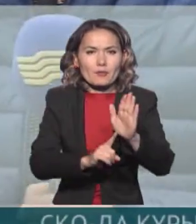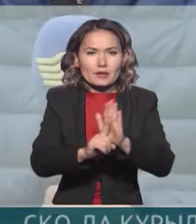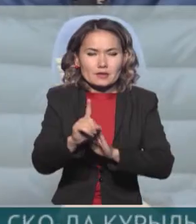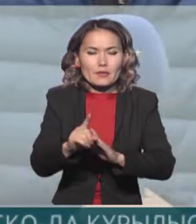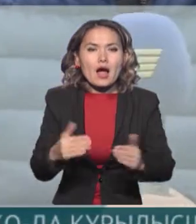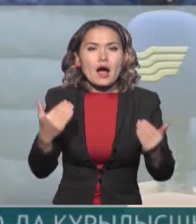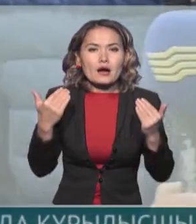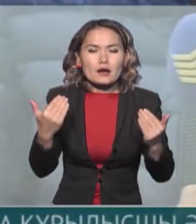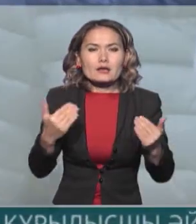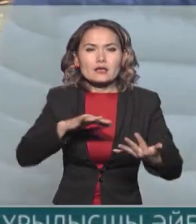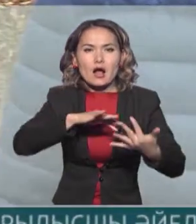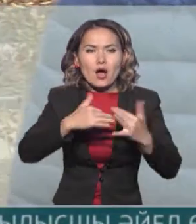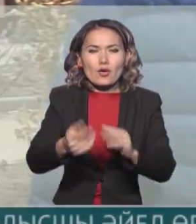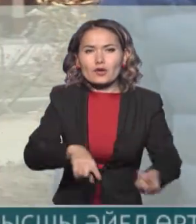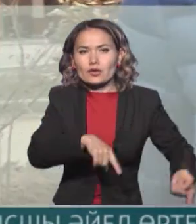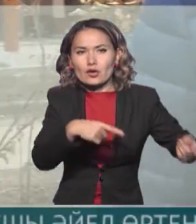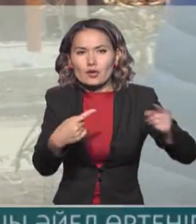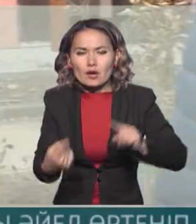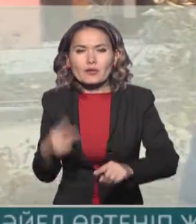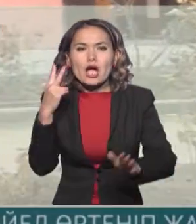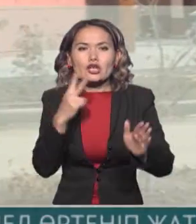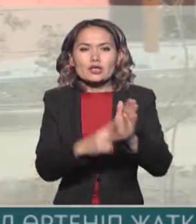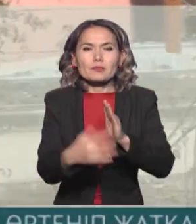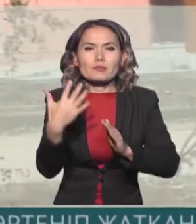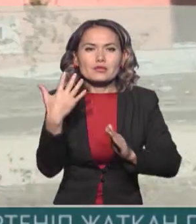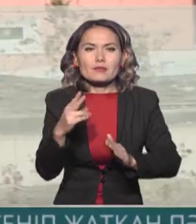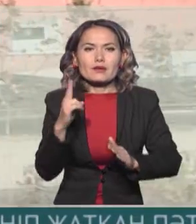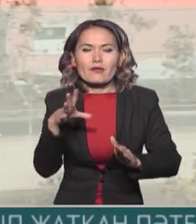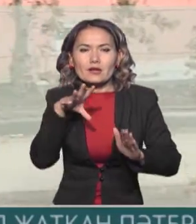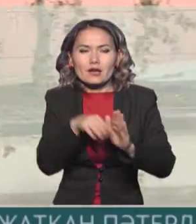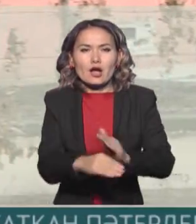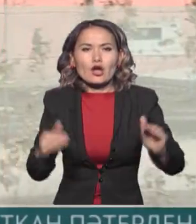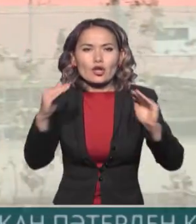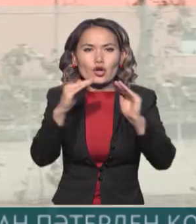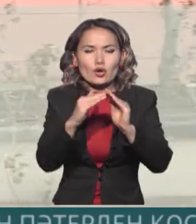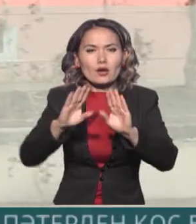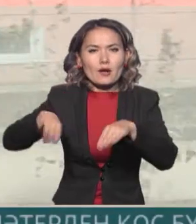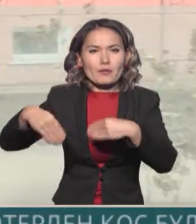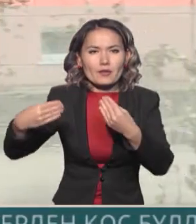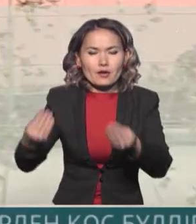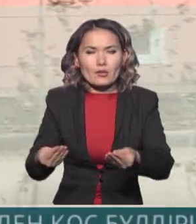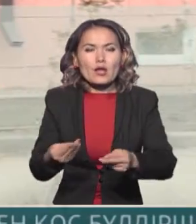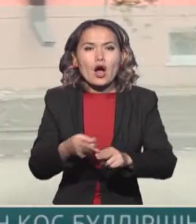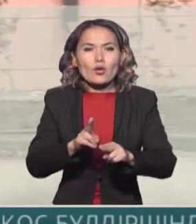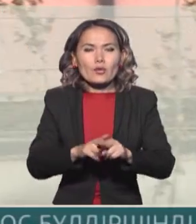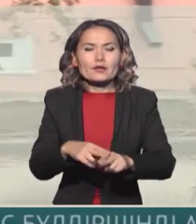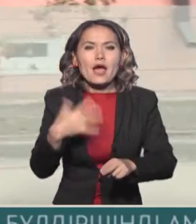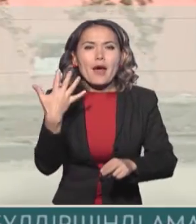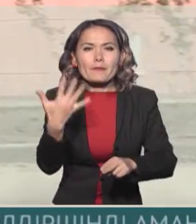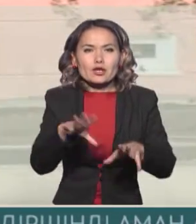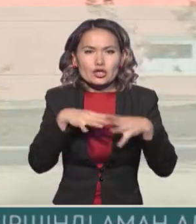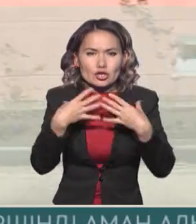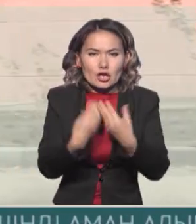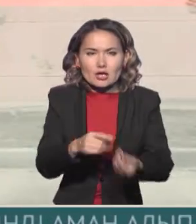келген тұрғындарға күрделі жөндеуден өткен 75 пәтерлік мына тұрғын үйден жаңа баспаналар берілуде. Әзірше мұнда тек 5 жанұя ғана